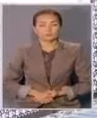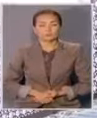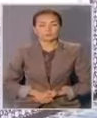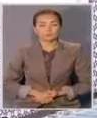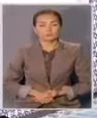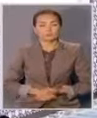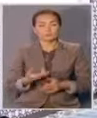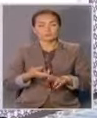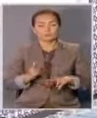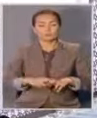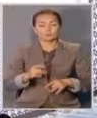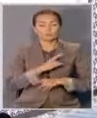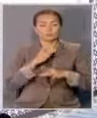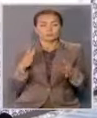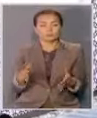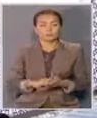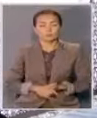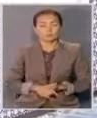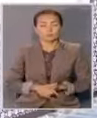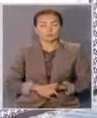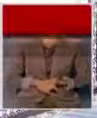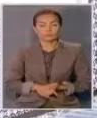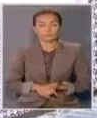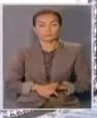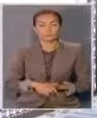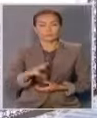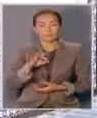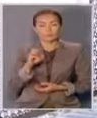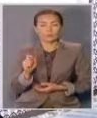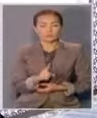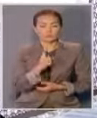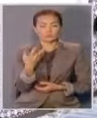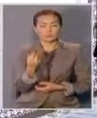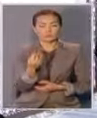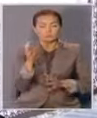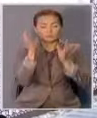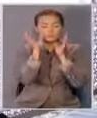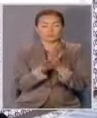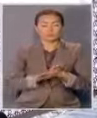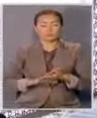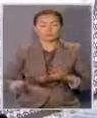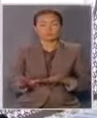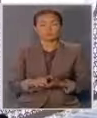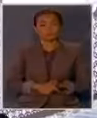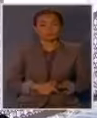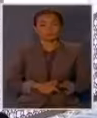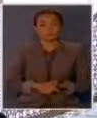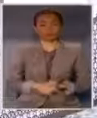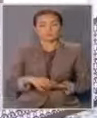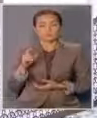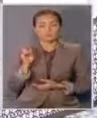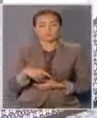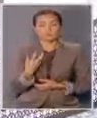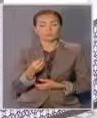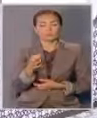сөзсіз. Сондықтан бұл мешітті бір айта кететін нәрсе тек қана намаз оқитын, тек қана осы жерде ораза ұстайтын, Құран оқитын жер емес.